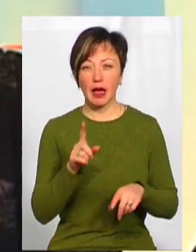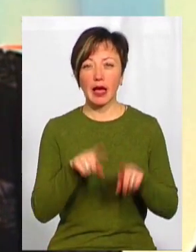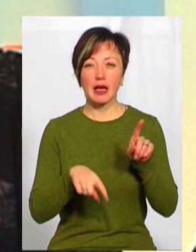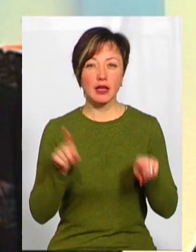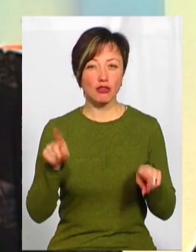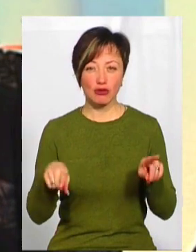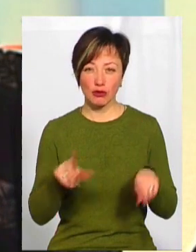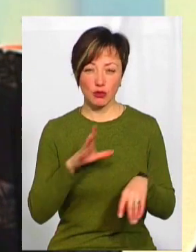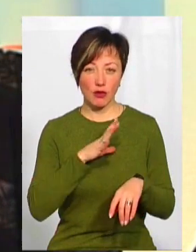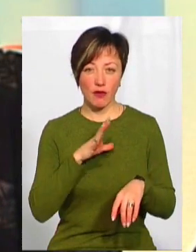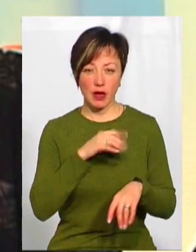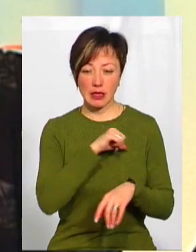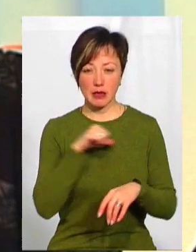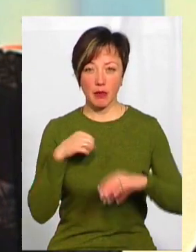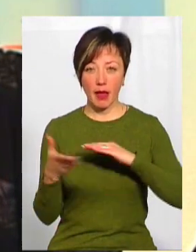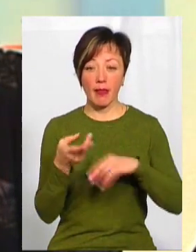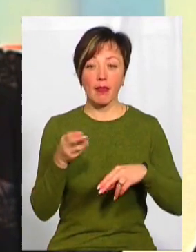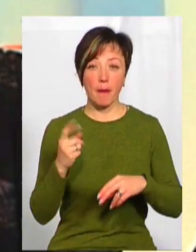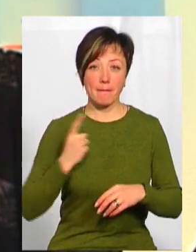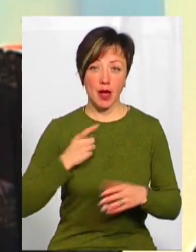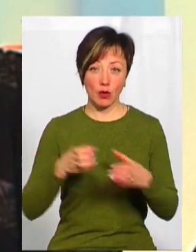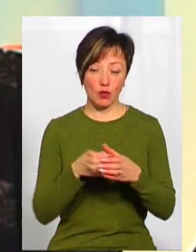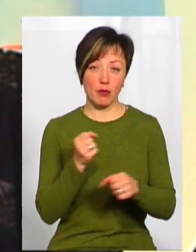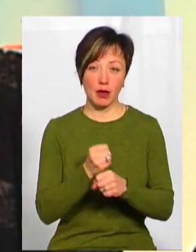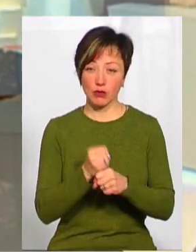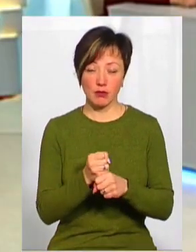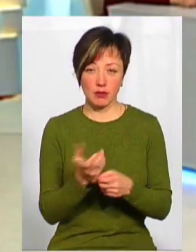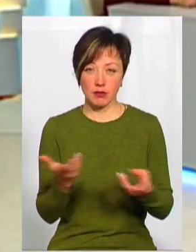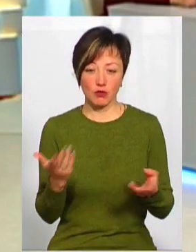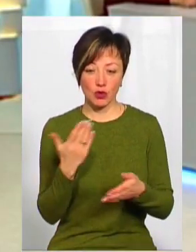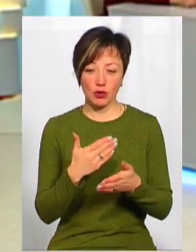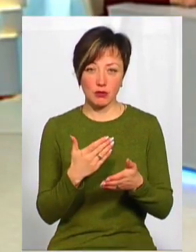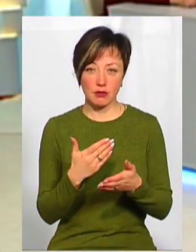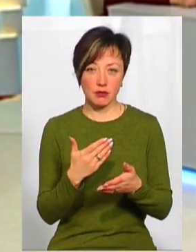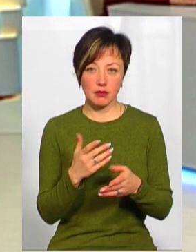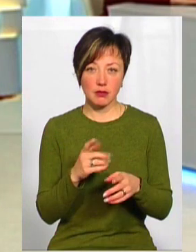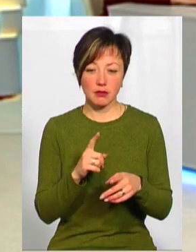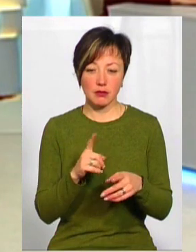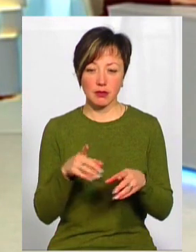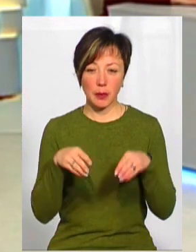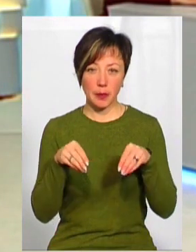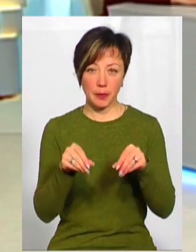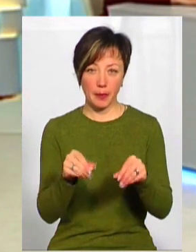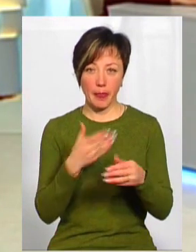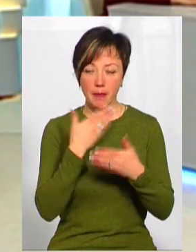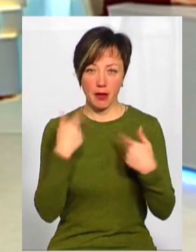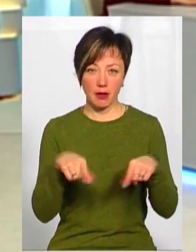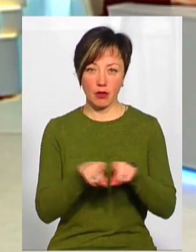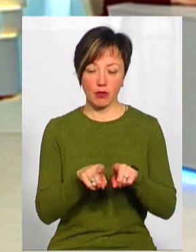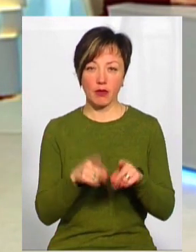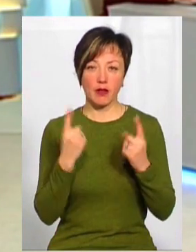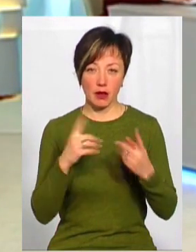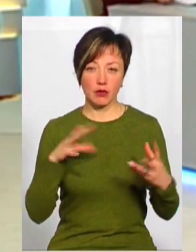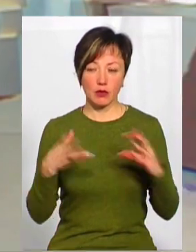рубки, набагато рідше. Там, де патруль працює, їх практично вже, ну, практично їх вже немає. Тобто воно дає дуже великий